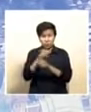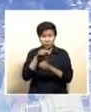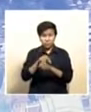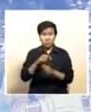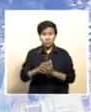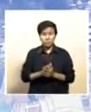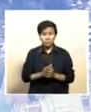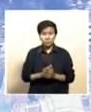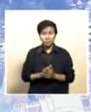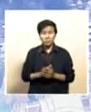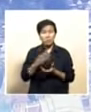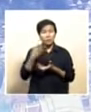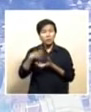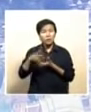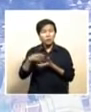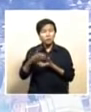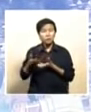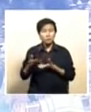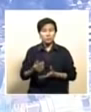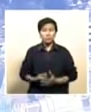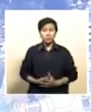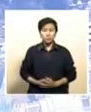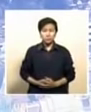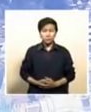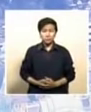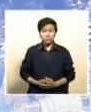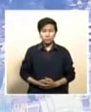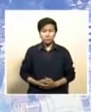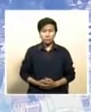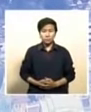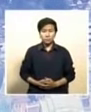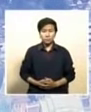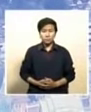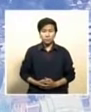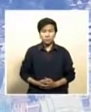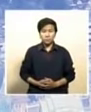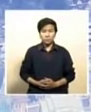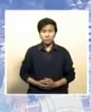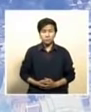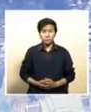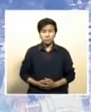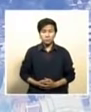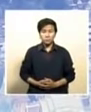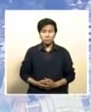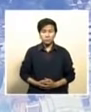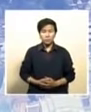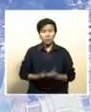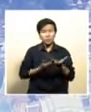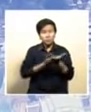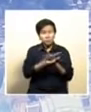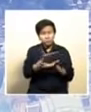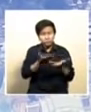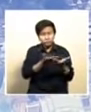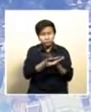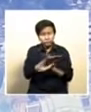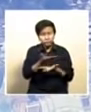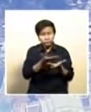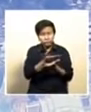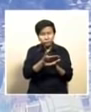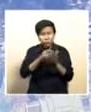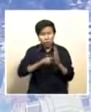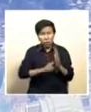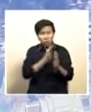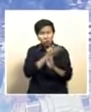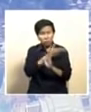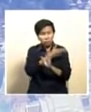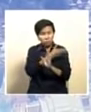แต่ก็ยังไม่ถึงขั้นที่จะพอใจเต็มที่เพราะว่ายังมีกรณีซึ่งแม้จะเป็นส่วนน้อย